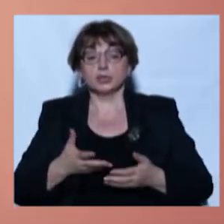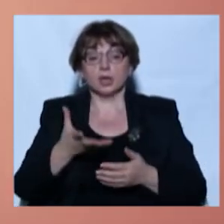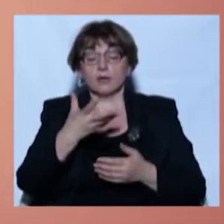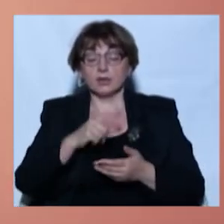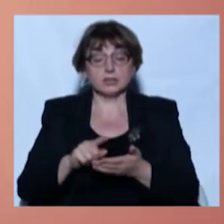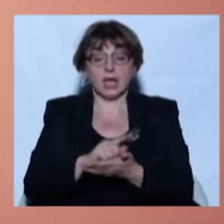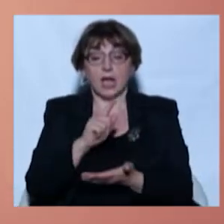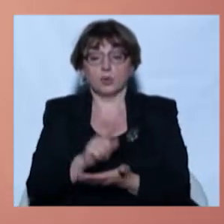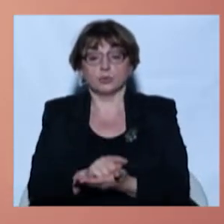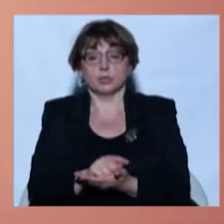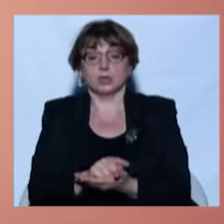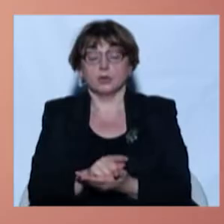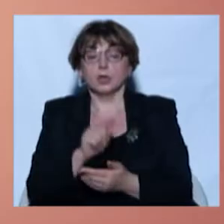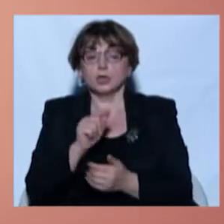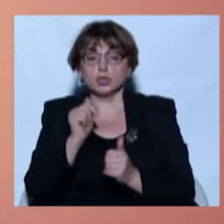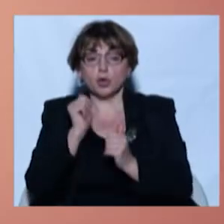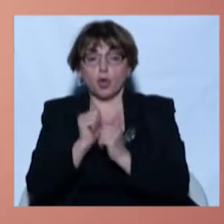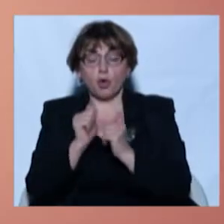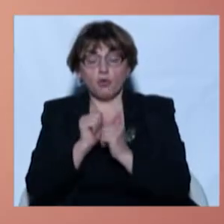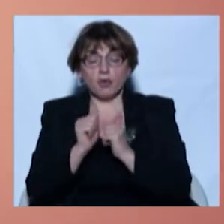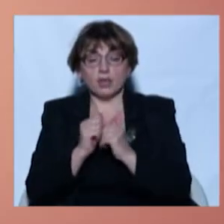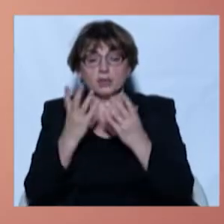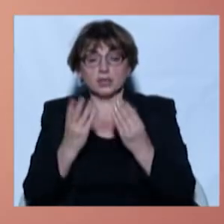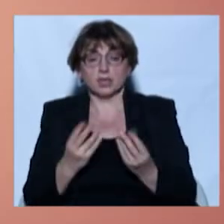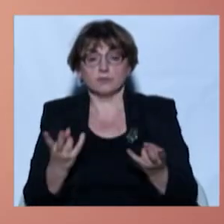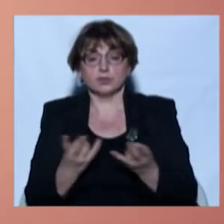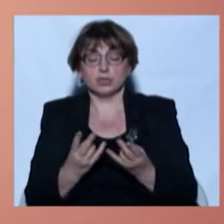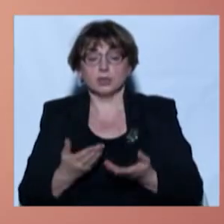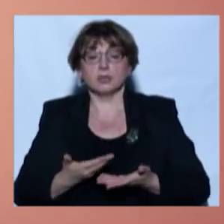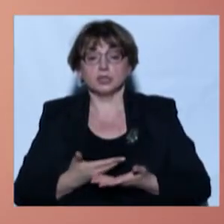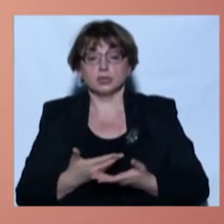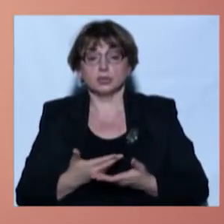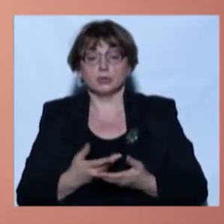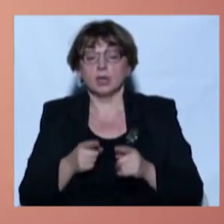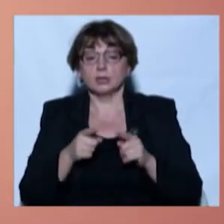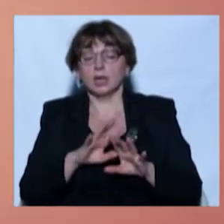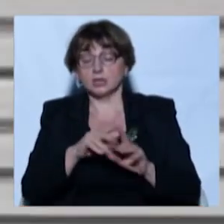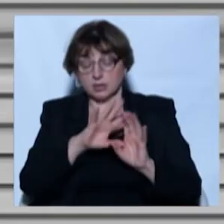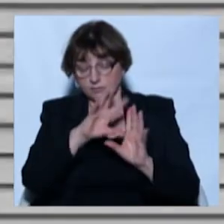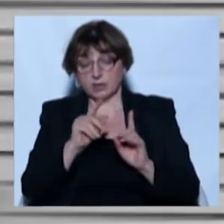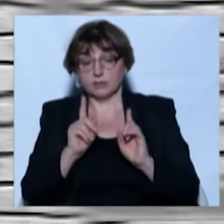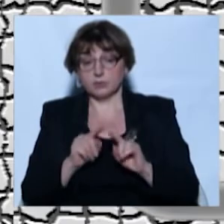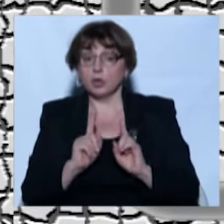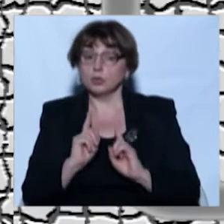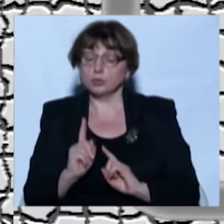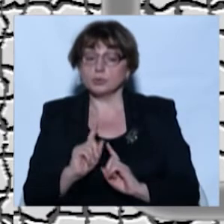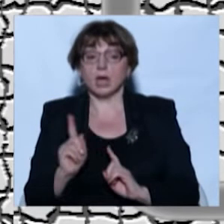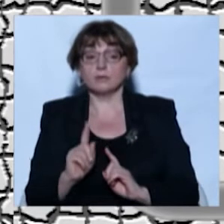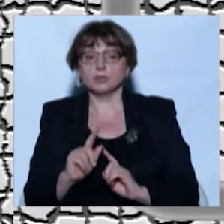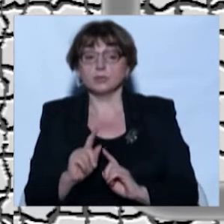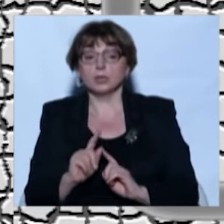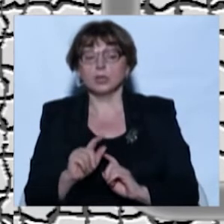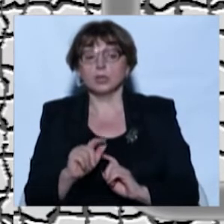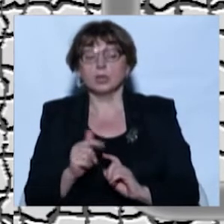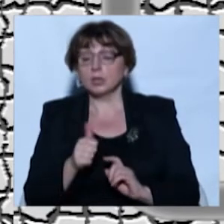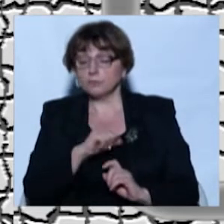ყველაზე აუცილებელი. ის ყოველდღე გვჭირდება არსებობისთვის და ეს ყველამ ვიცით. თუმცა არ ვიცით ის, თუ